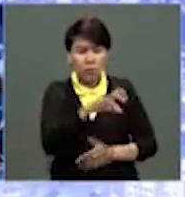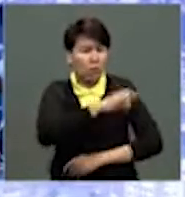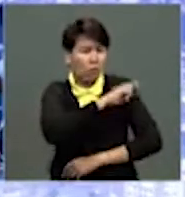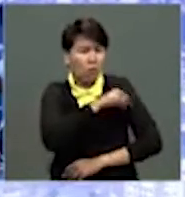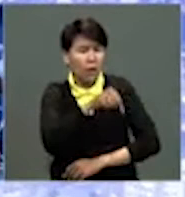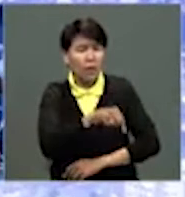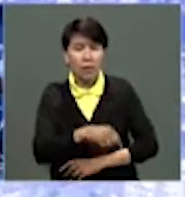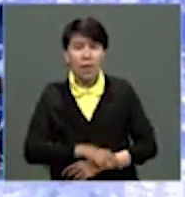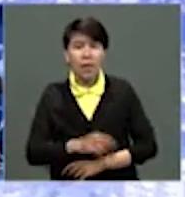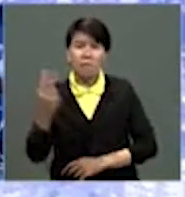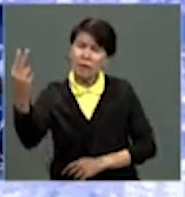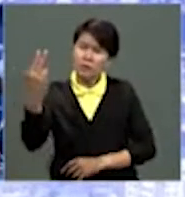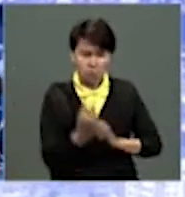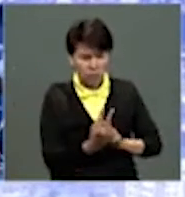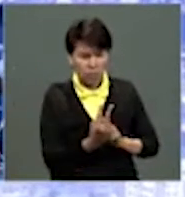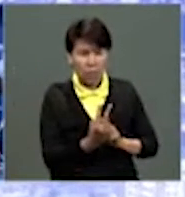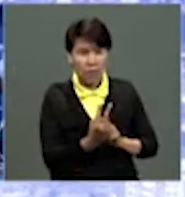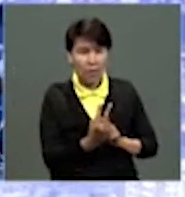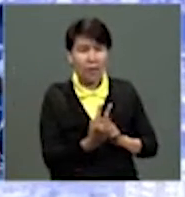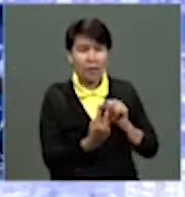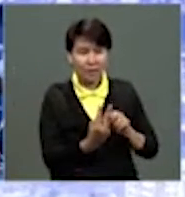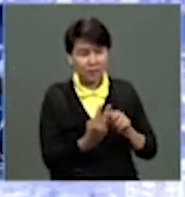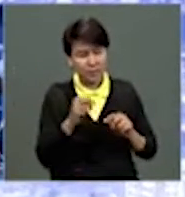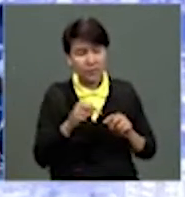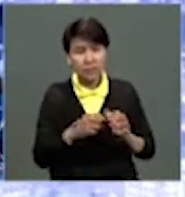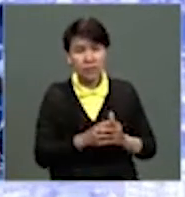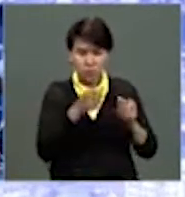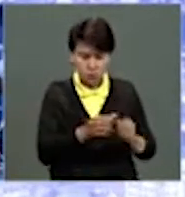นะครับที่เข้ามาในเดือนแล้วกระดาษสิงหากันยาเนี่ยนะครับซึ่งก็ถ้าเป็นญาติที่เข้ามาก็นอนอยู่เฉยๆนะครับอยู่ในโรงพยาบาลกับเขาด้วย2เอ่อ 14